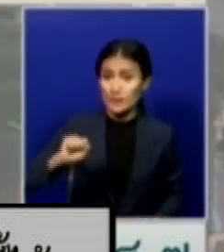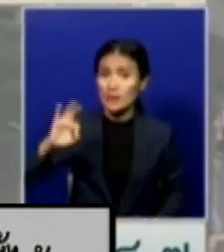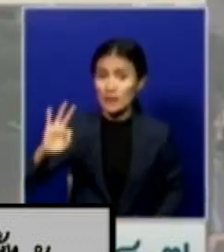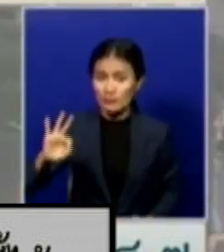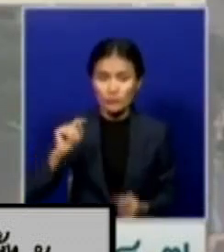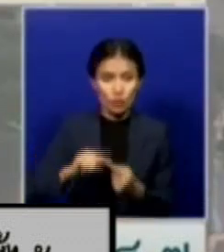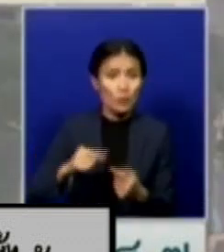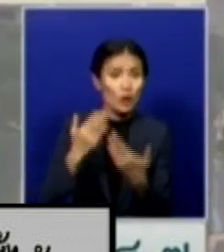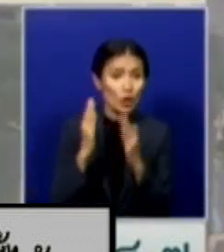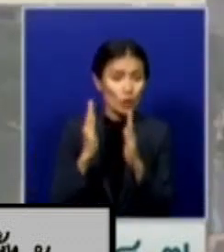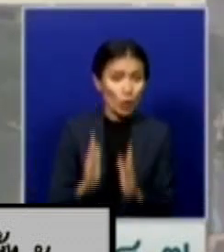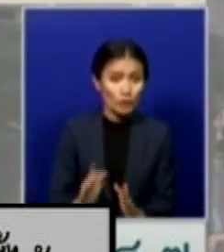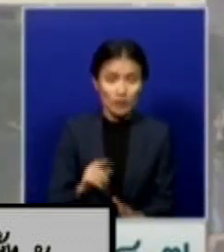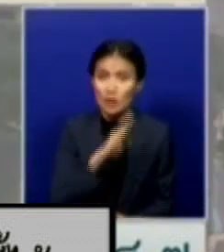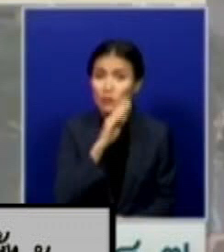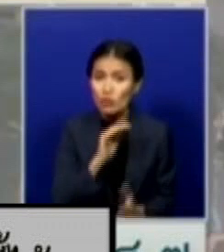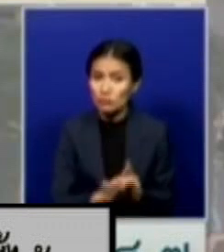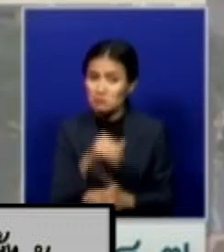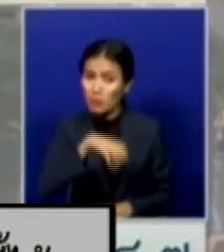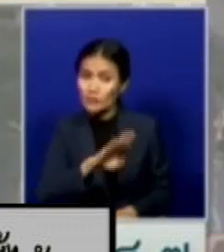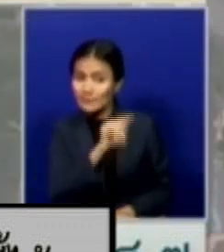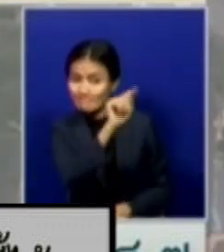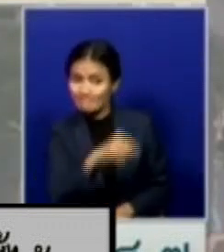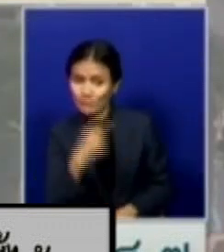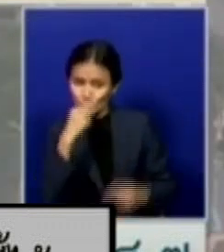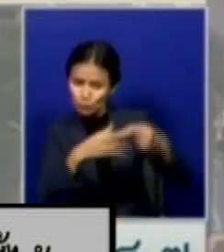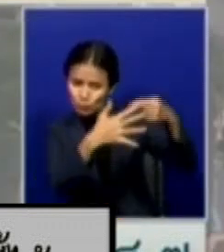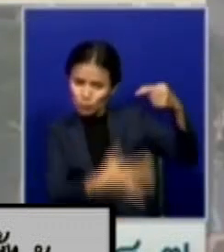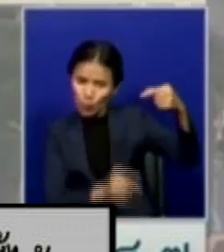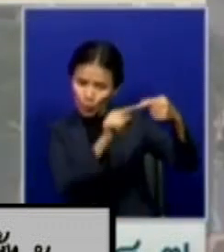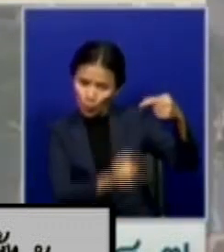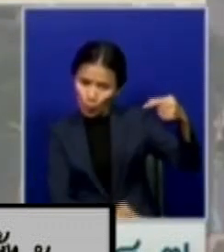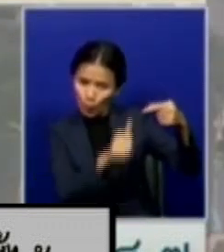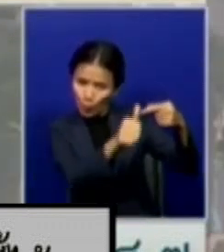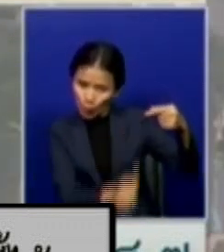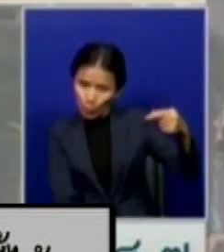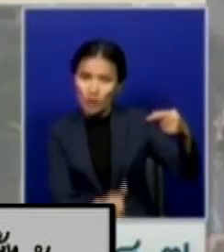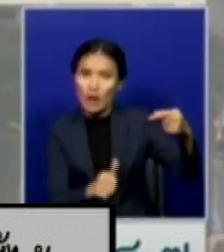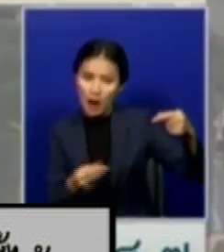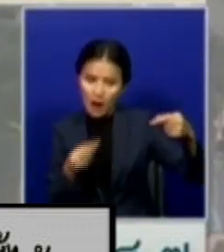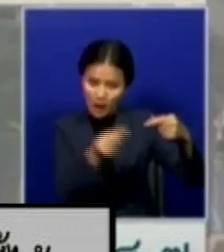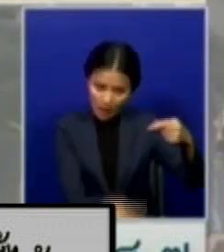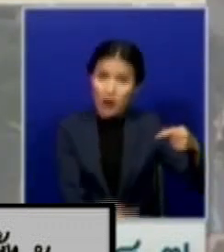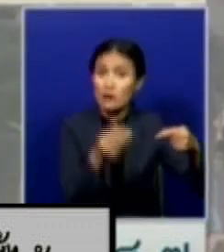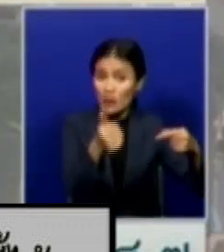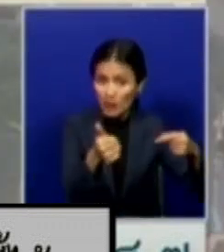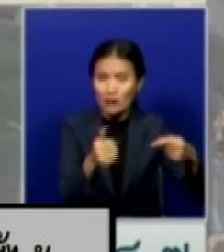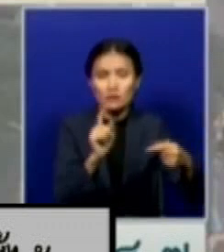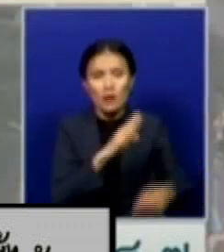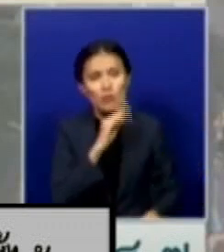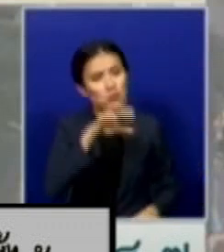ารหนี้ที่ได้รับการจัดอันดับความน่าเชื่อถือในระดับลงทุนได้เท่านั้นและต้องทบทวนอันดับความเชื่อน่